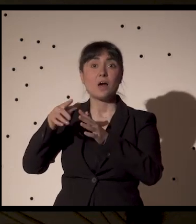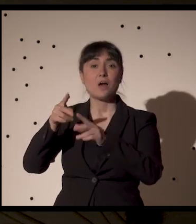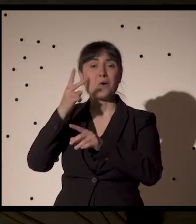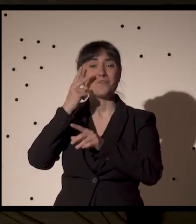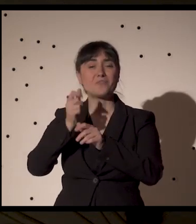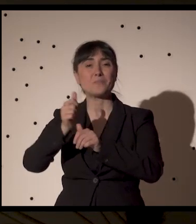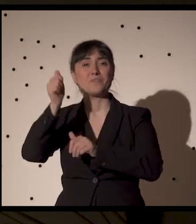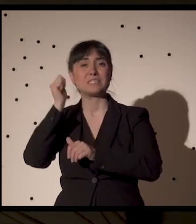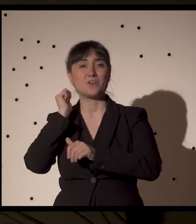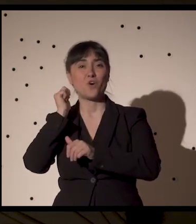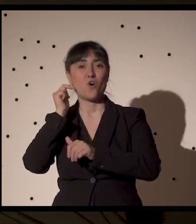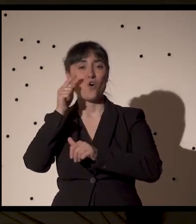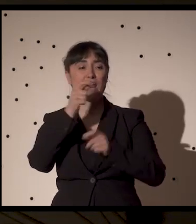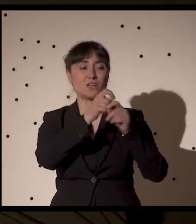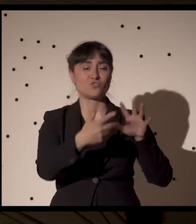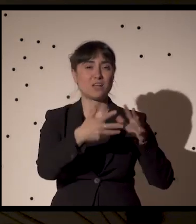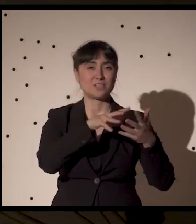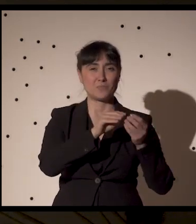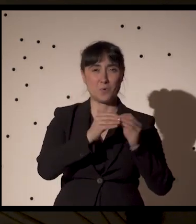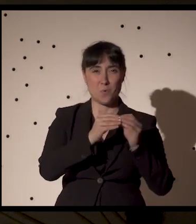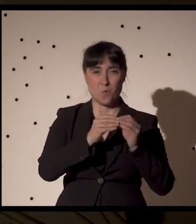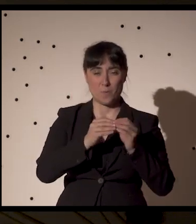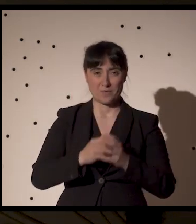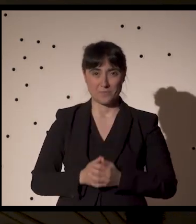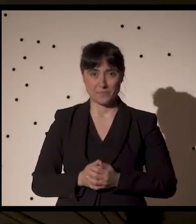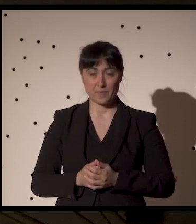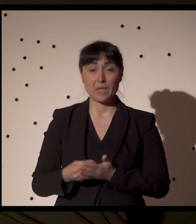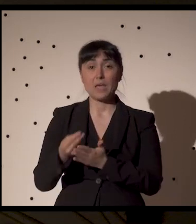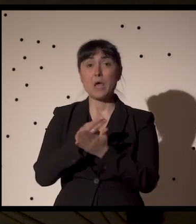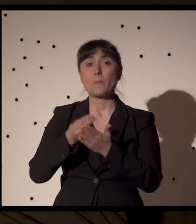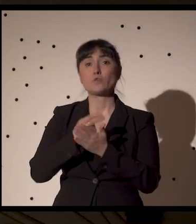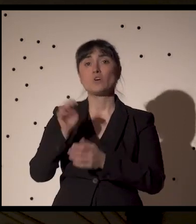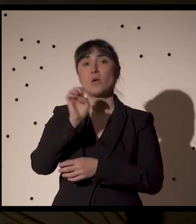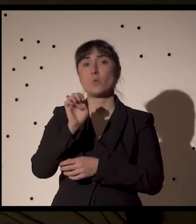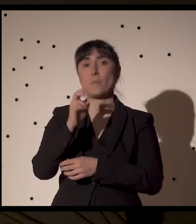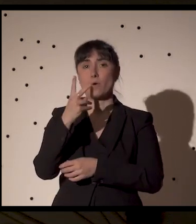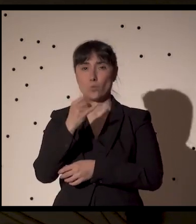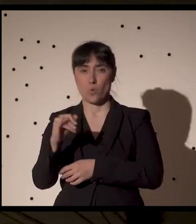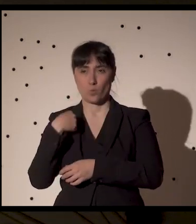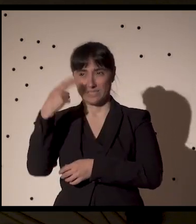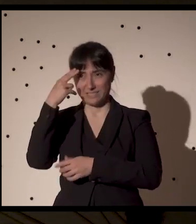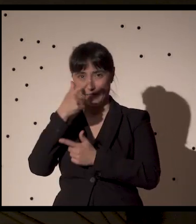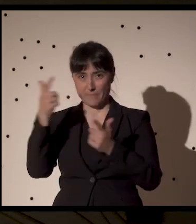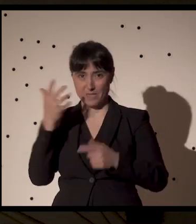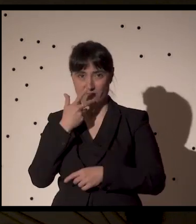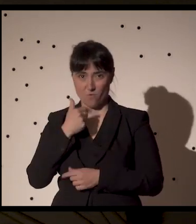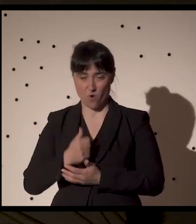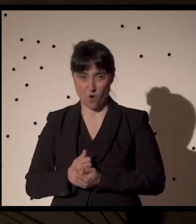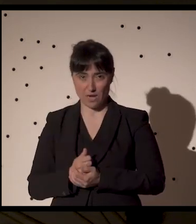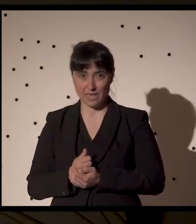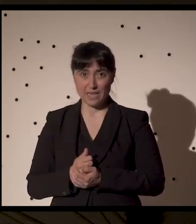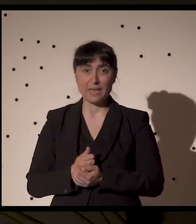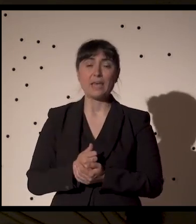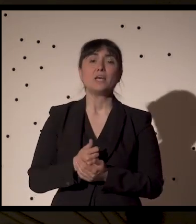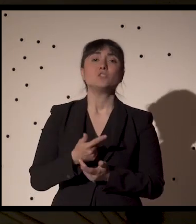trasformazioni della città gli ultimi due progetti europei che voglio ricordare sono il progetto paesaggi